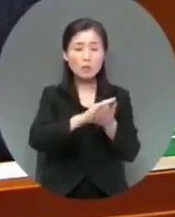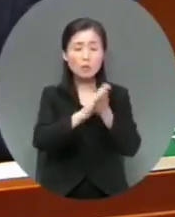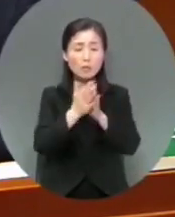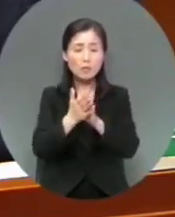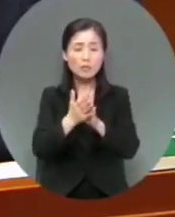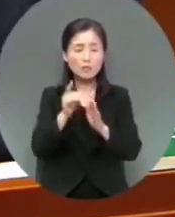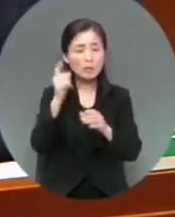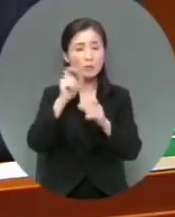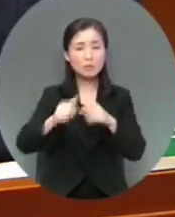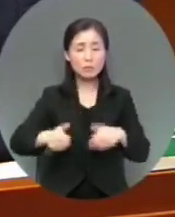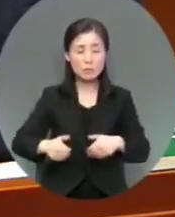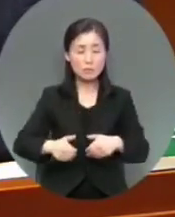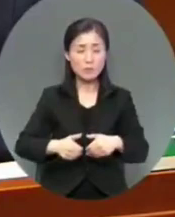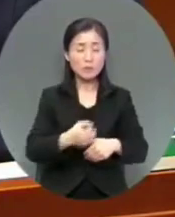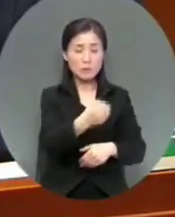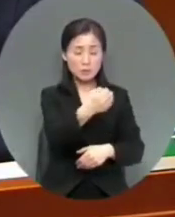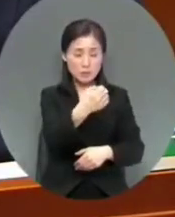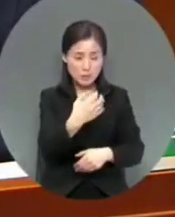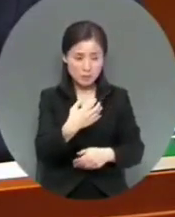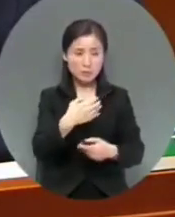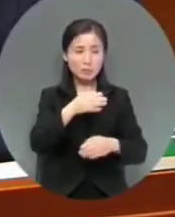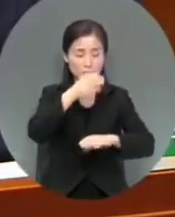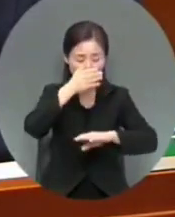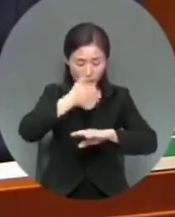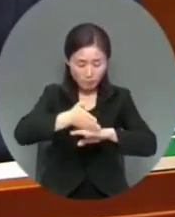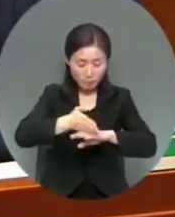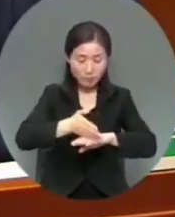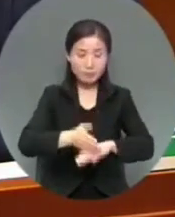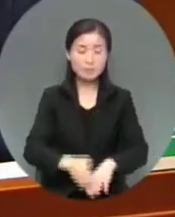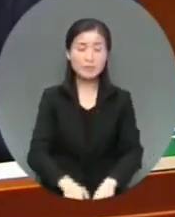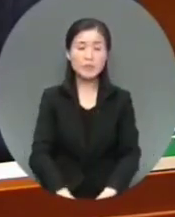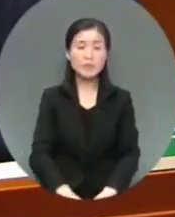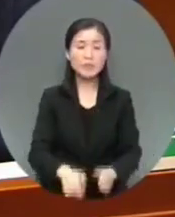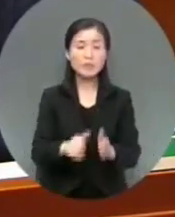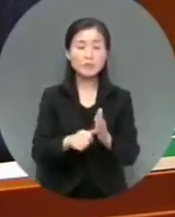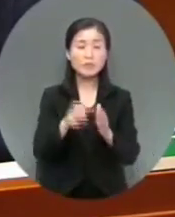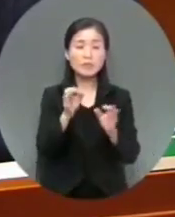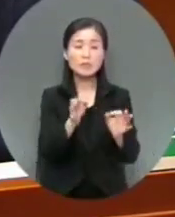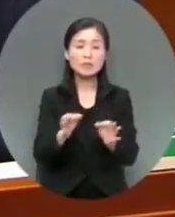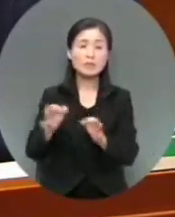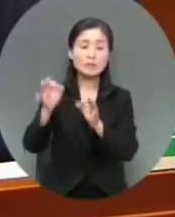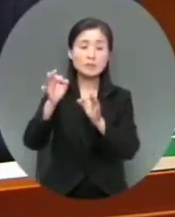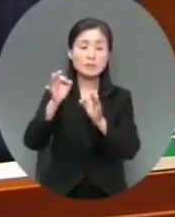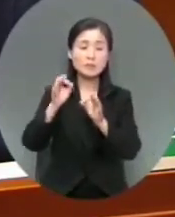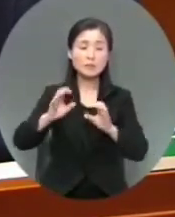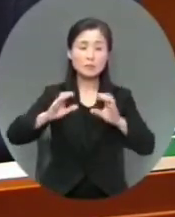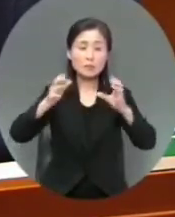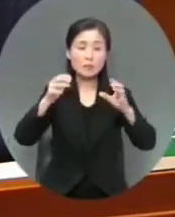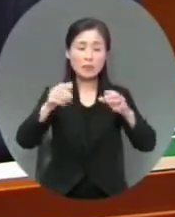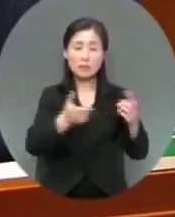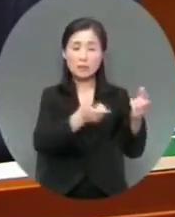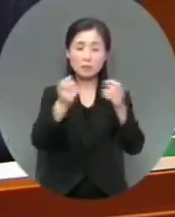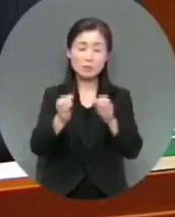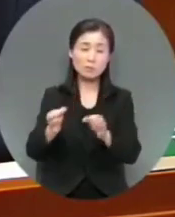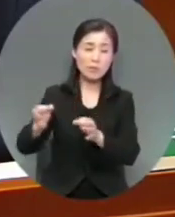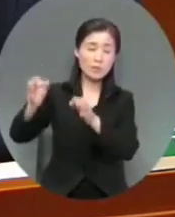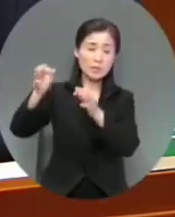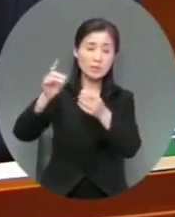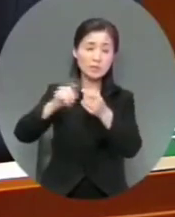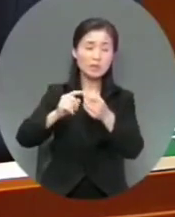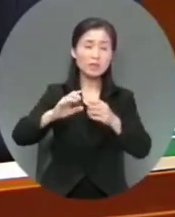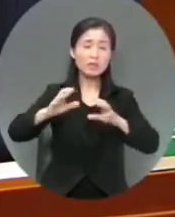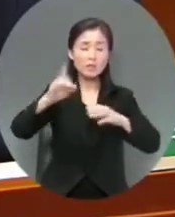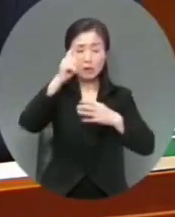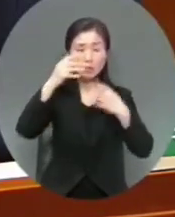저는 의원님께서 그런 말씀을 해주신 것에 대해서 너무나 감사하게 생각합니다. 물가 상승은 글로벌하게 올라가는 부분이 있어서 정부 통제도